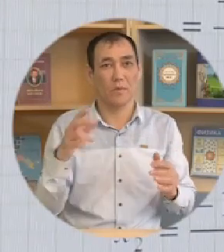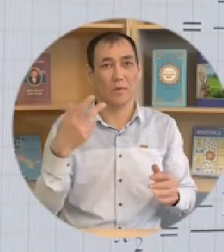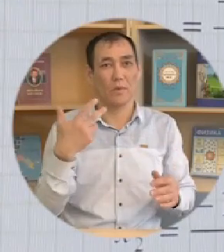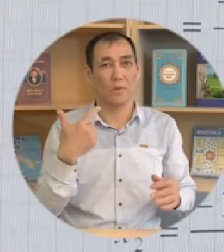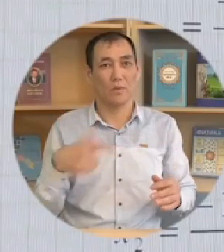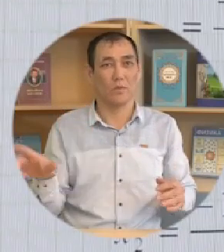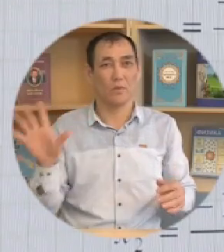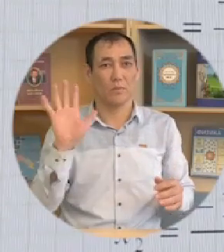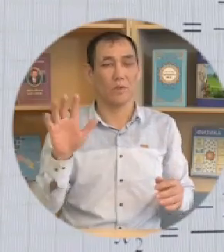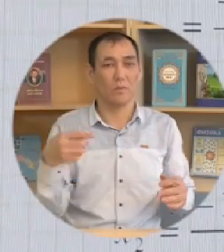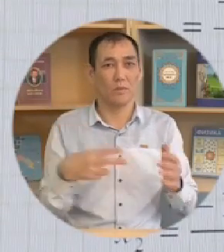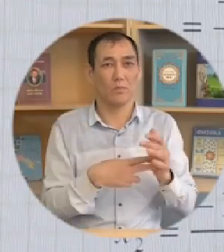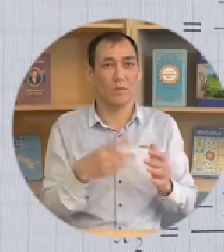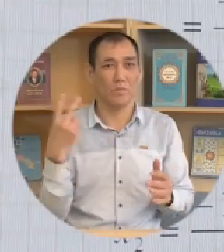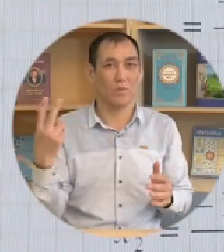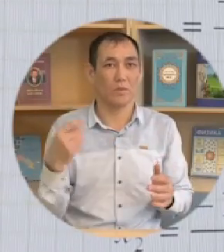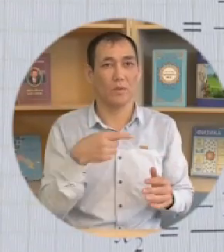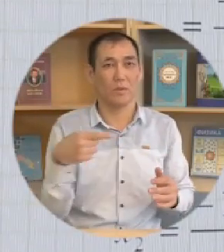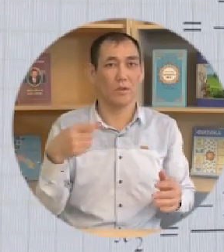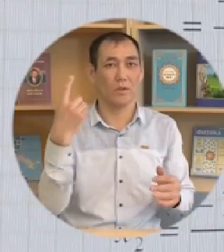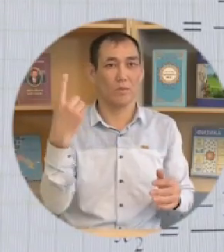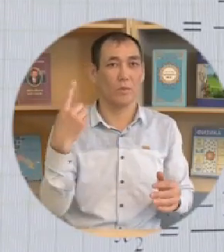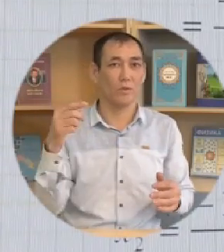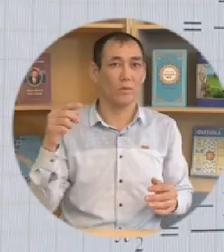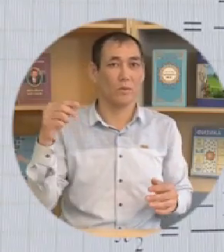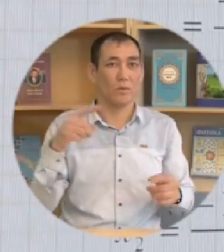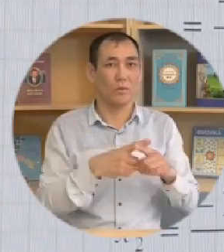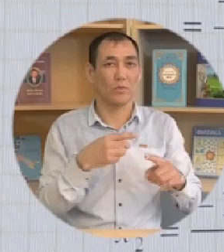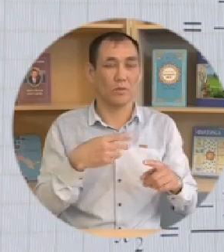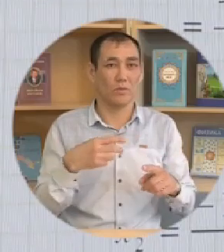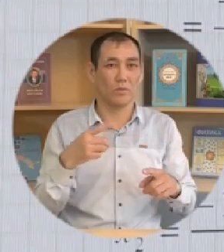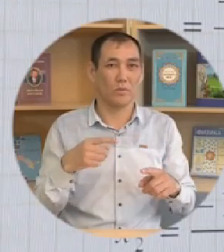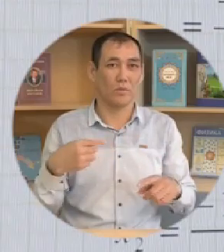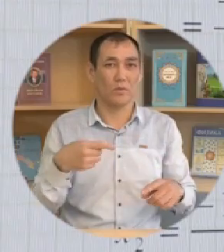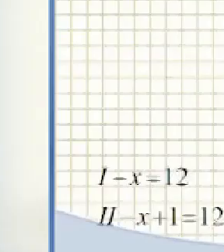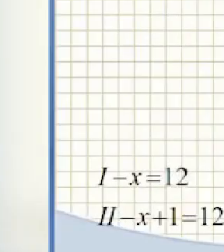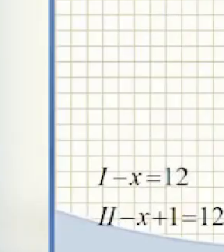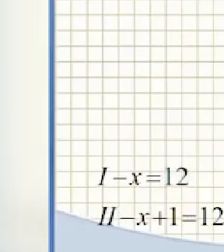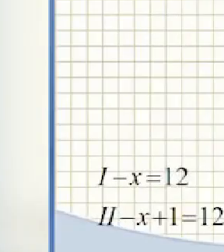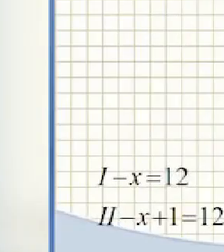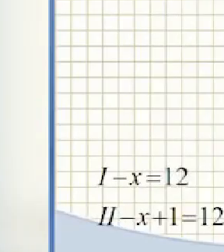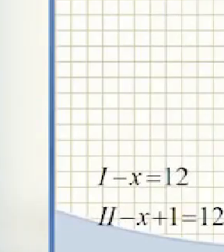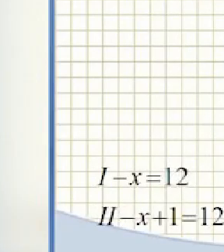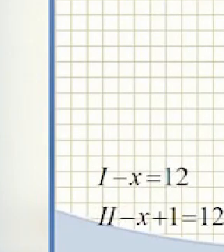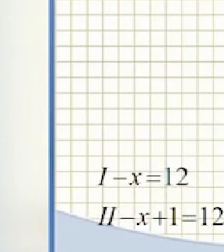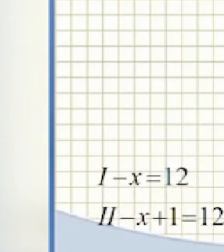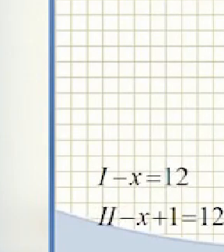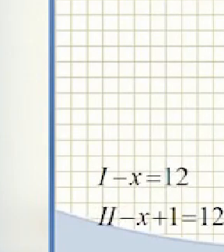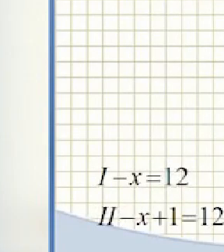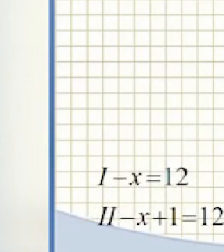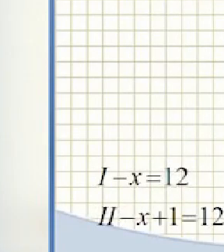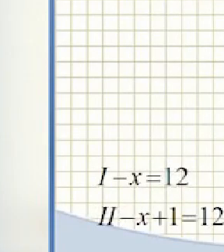2 тең минус 1 қосу алу коренімізден 25 бөлінген